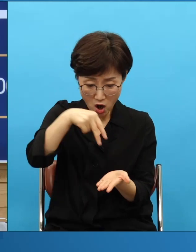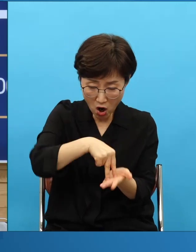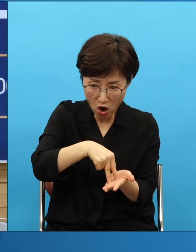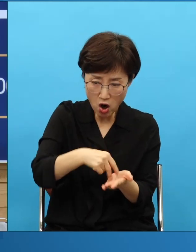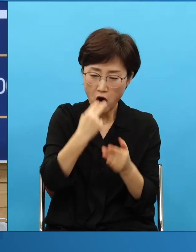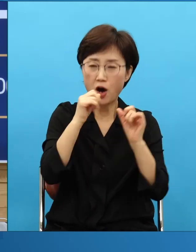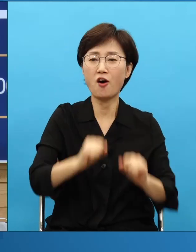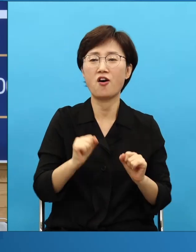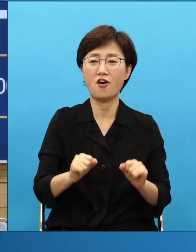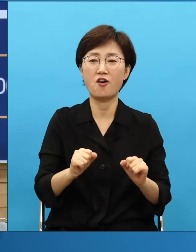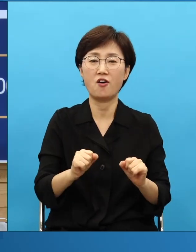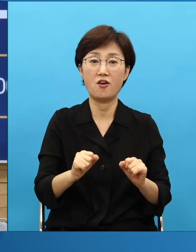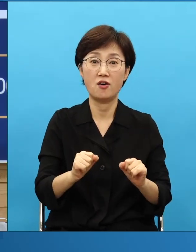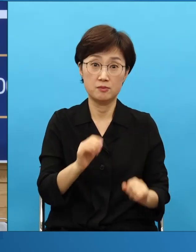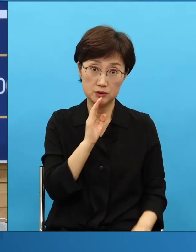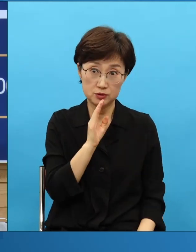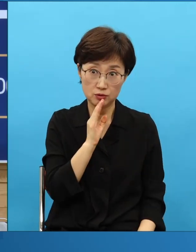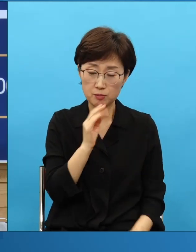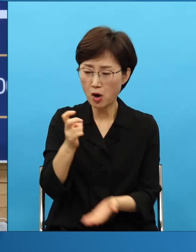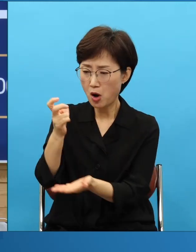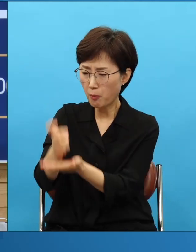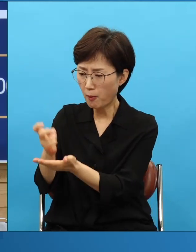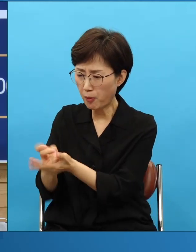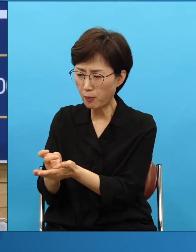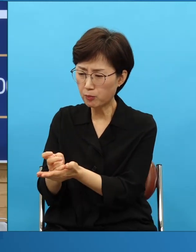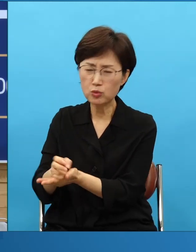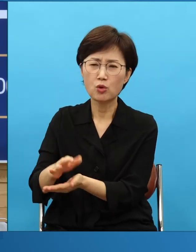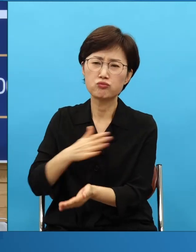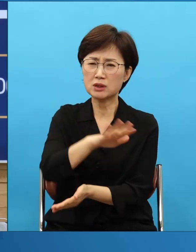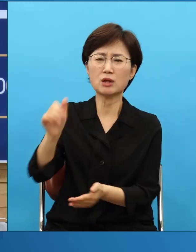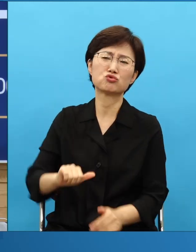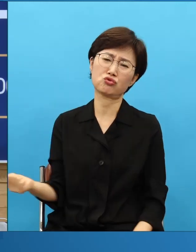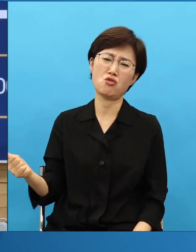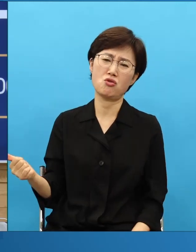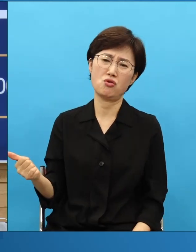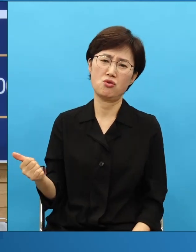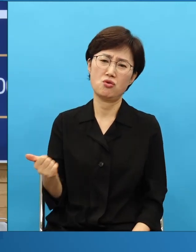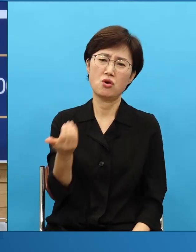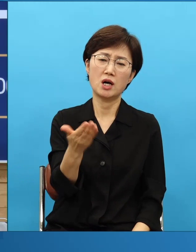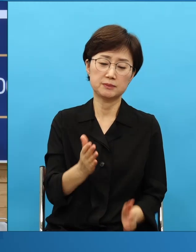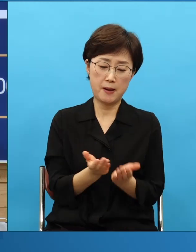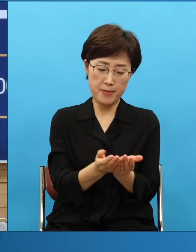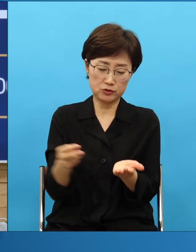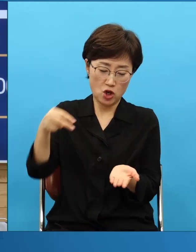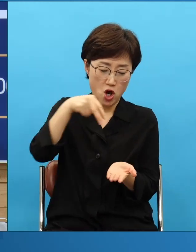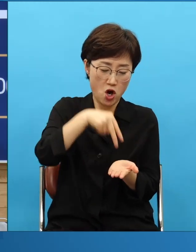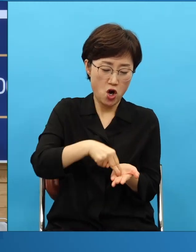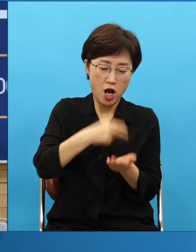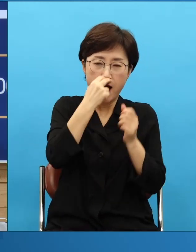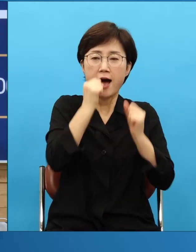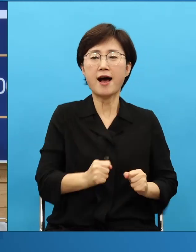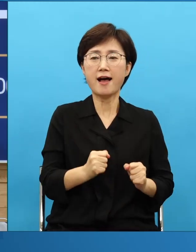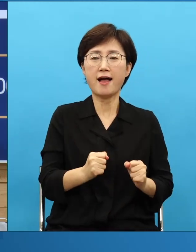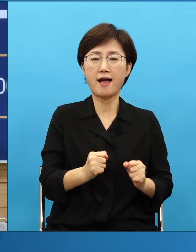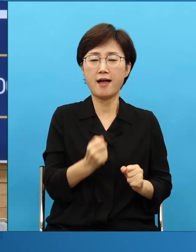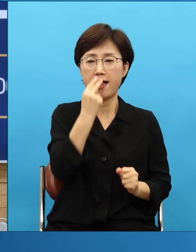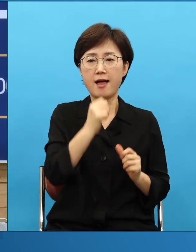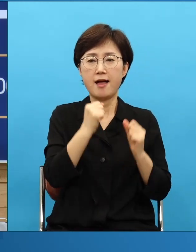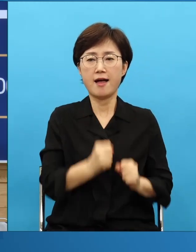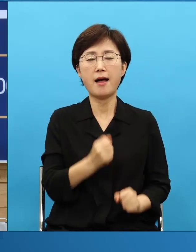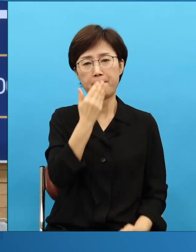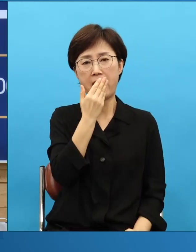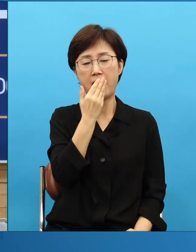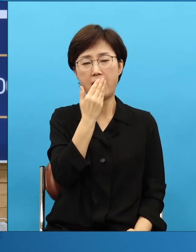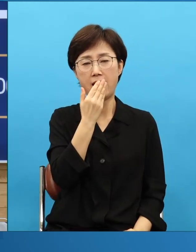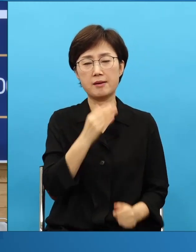So the law 그렇잖아요. cannot forgive 법대로 your 해야죠. sins. You have to do according to the law. 그러나 방주 안에 들어오면 산다. But it says that once you come into the Noah's ark, then you